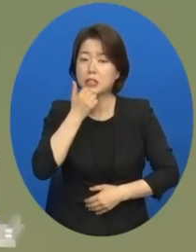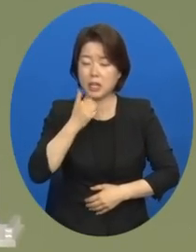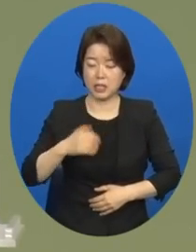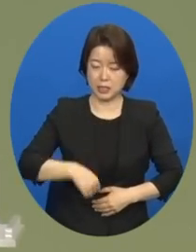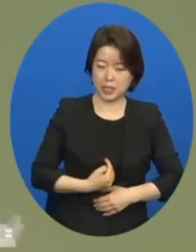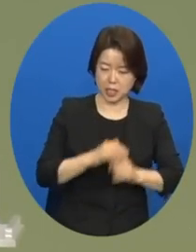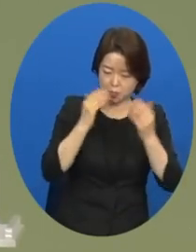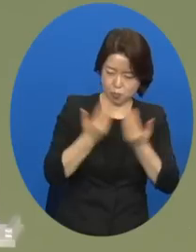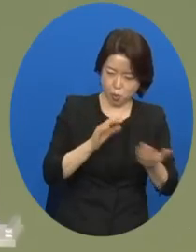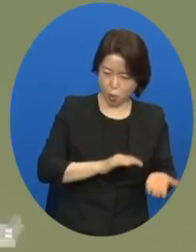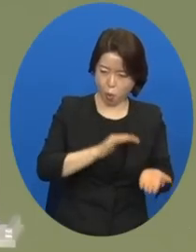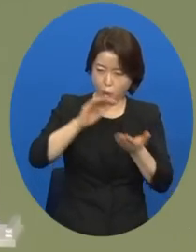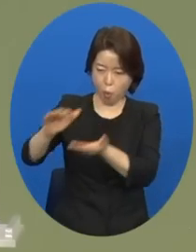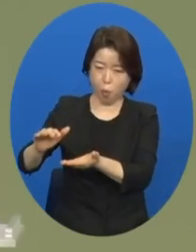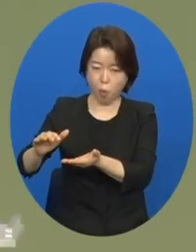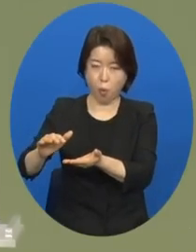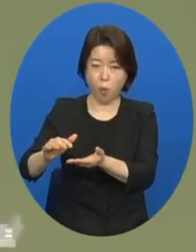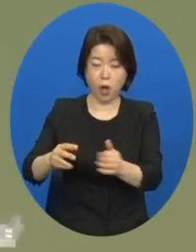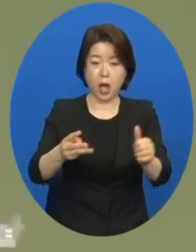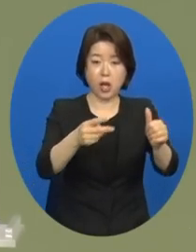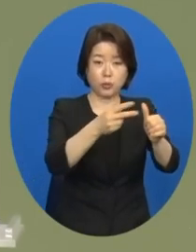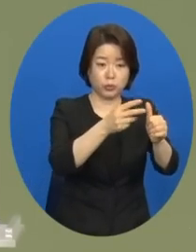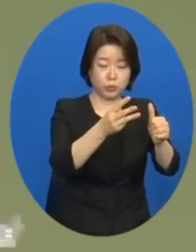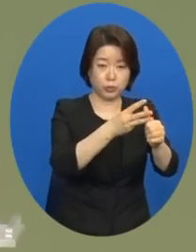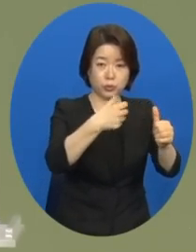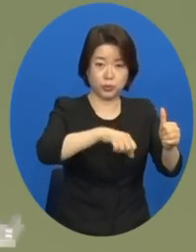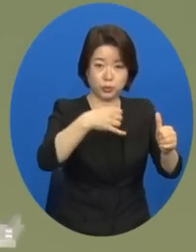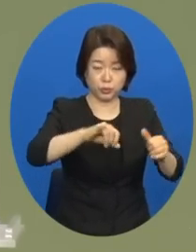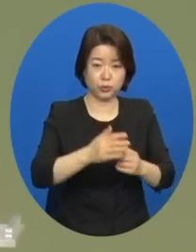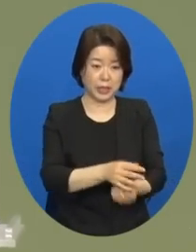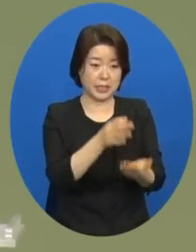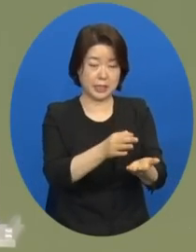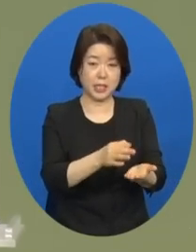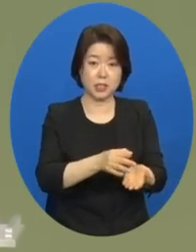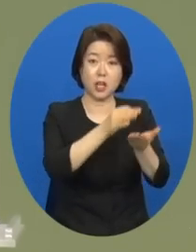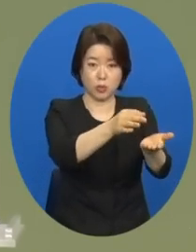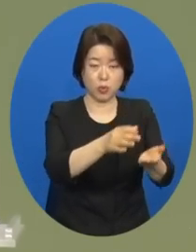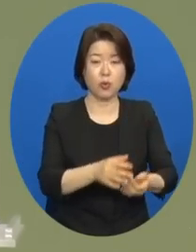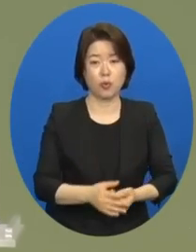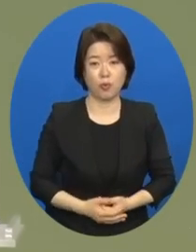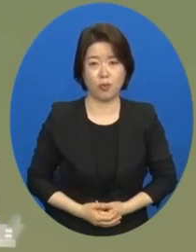소유를 주고 서자들에게는 재산을 주었대요